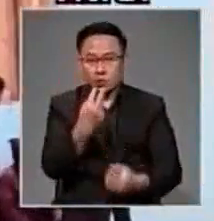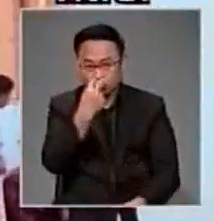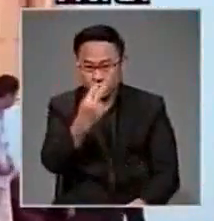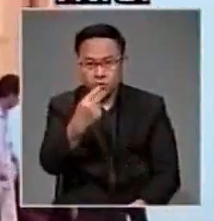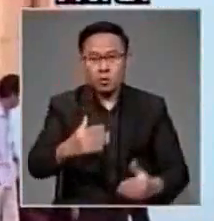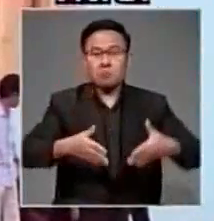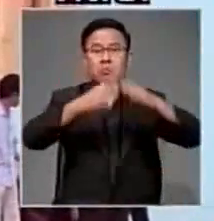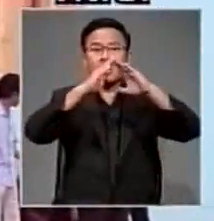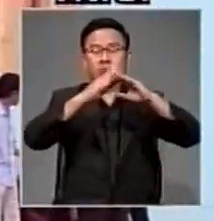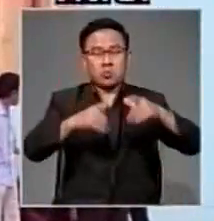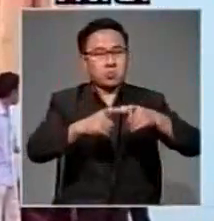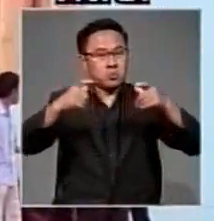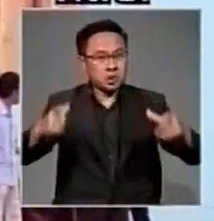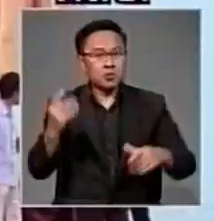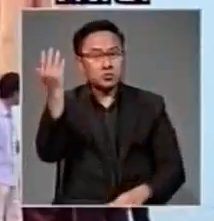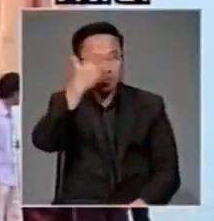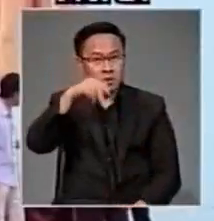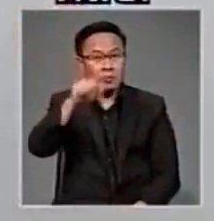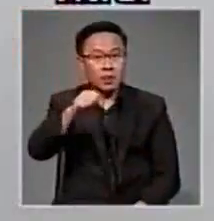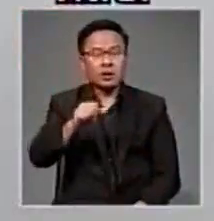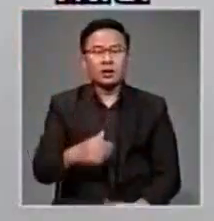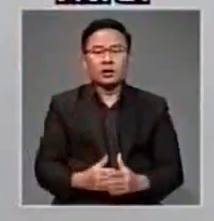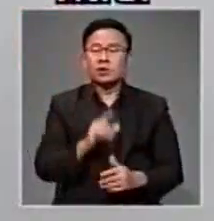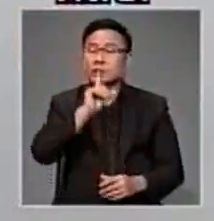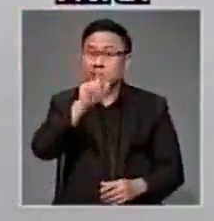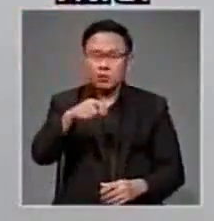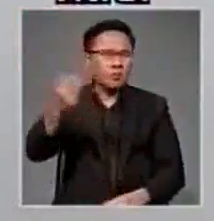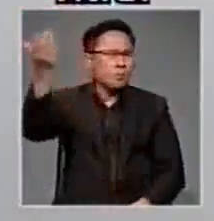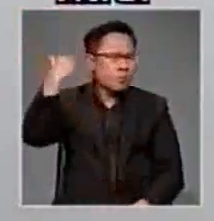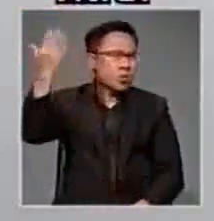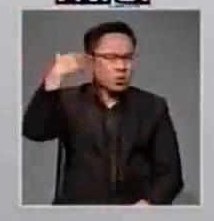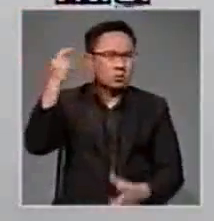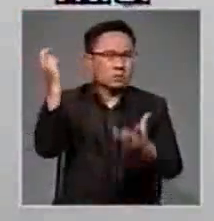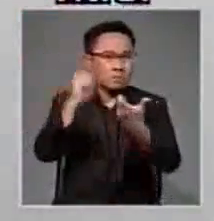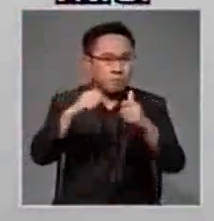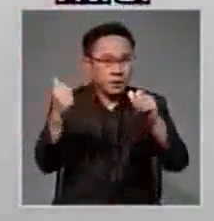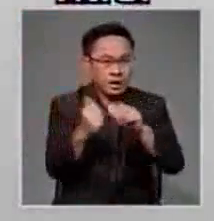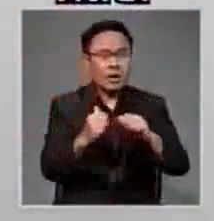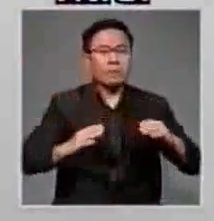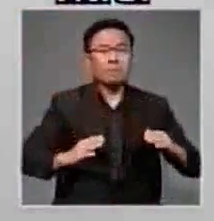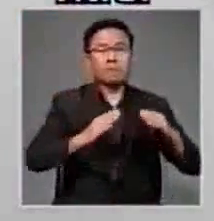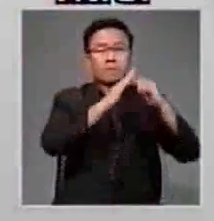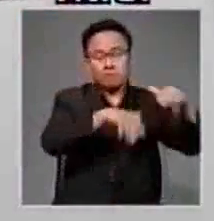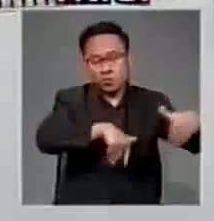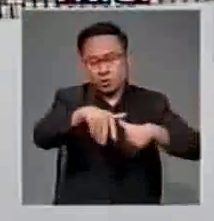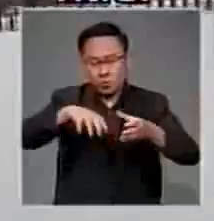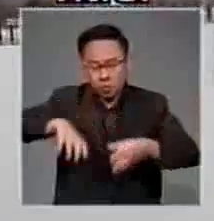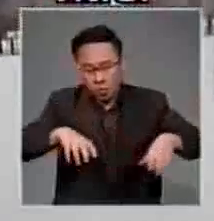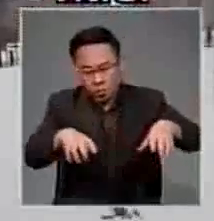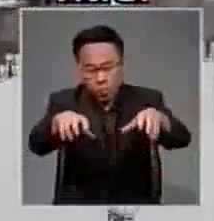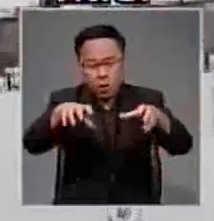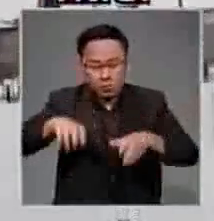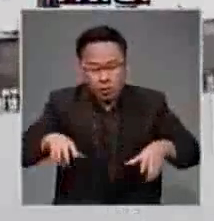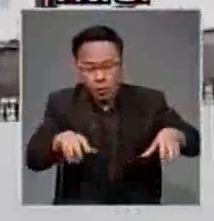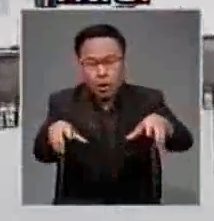ที่เราลงพื้นที่มาเนี่ยเราก็จะเห็นบ้านเนี่ยโอ้โหใหญ่โตสวยงามสมบูรณ์มากทีเดียวจากวันนี้ในปัจจุบันและในอดีตแล้วคะปัญหาที่เกิด